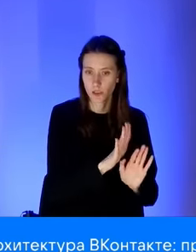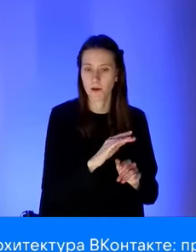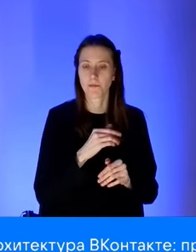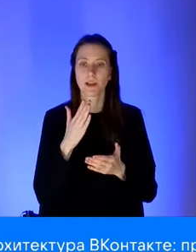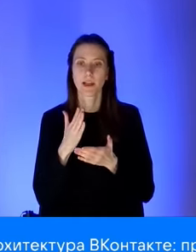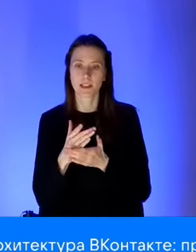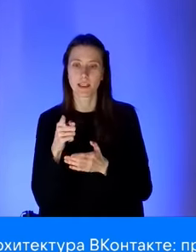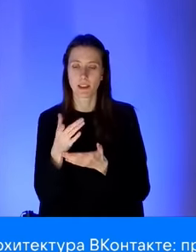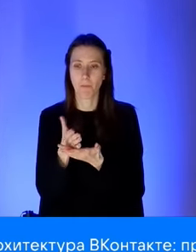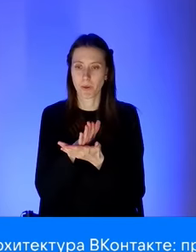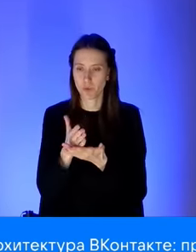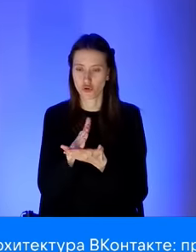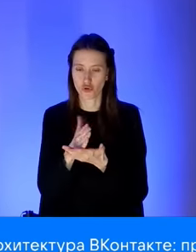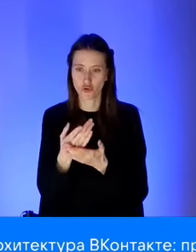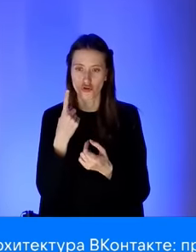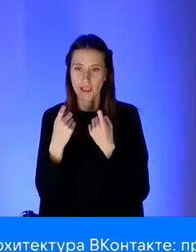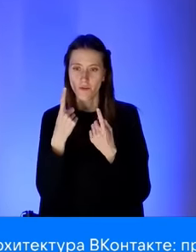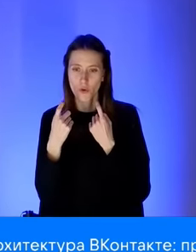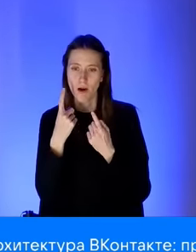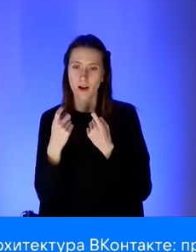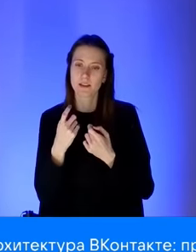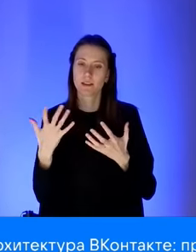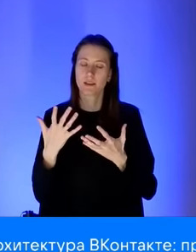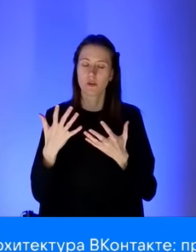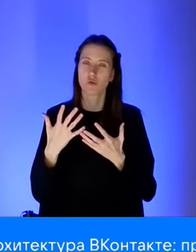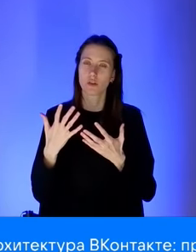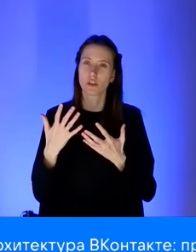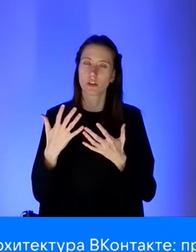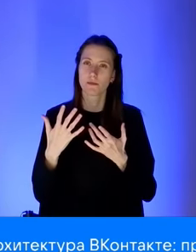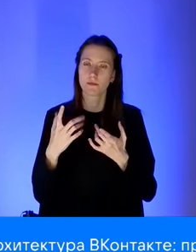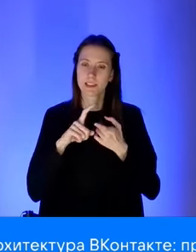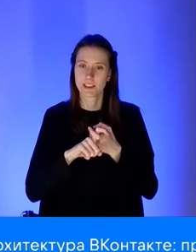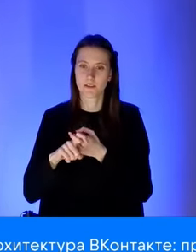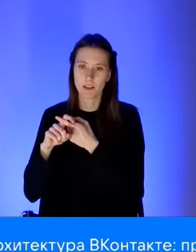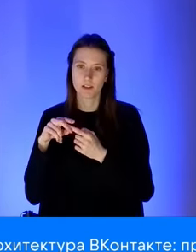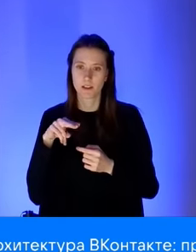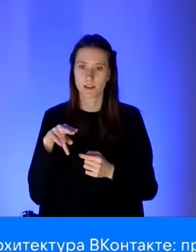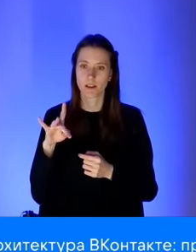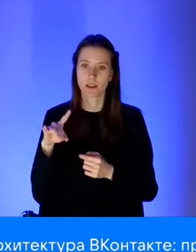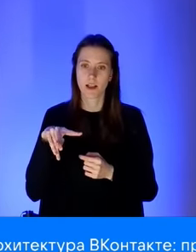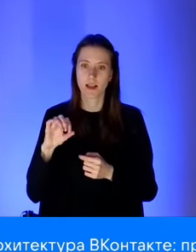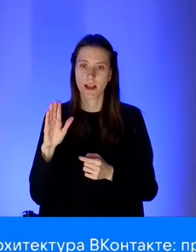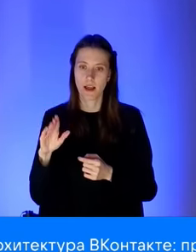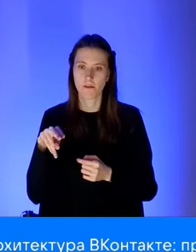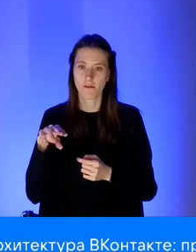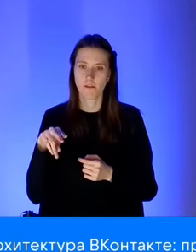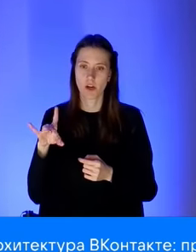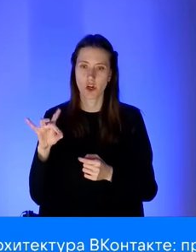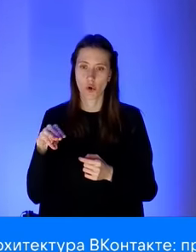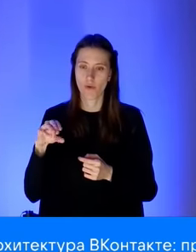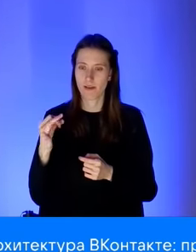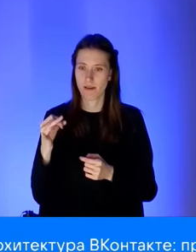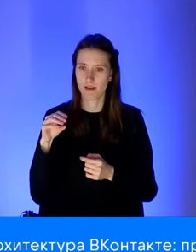конце в промежутках есть информация такая как время и такая как целостность блок